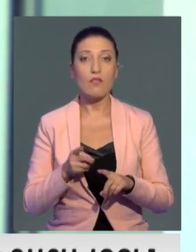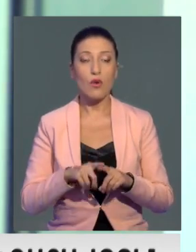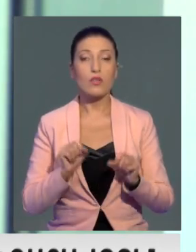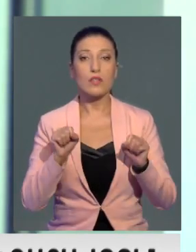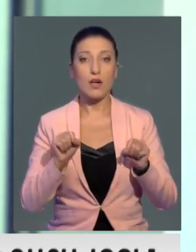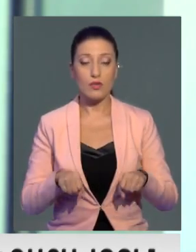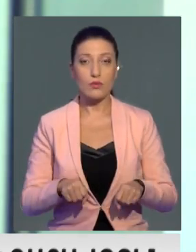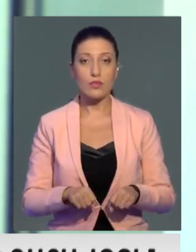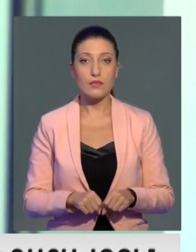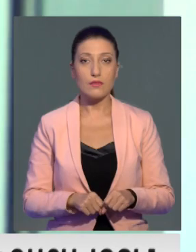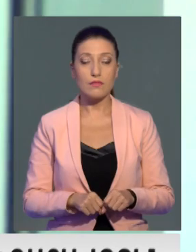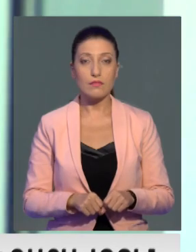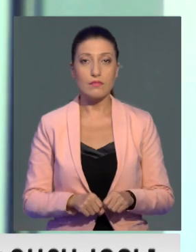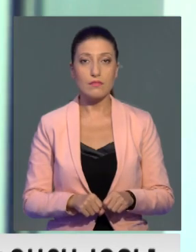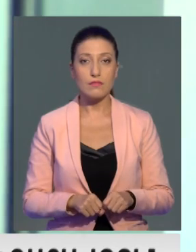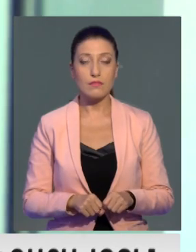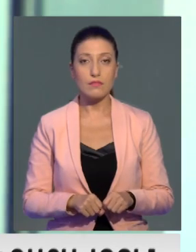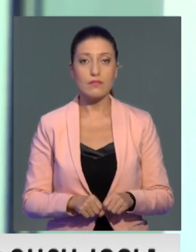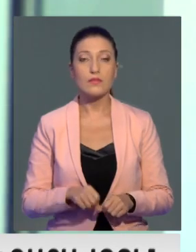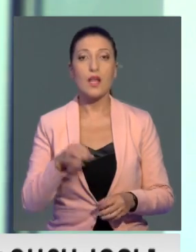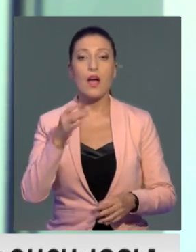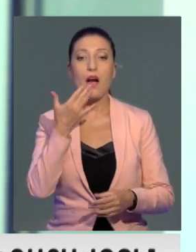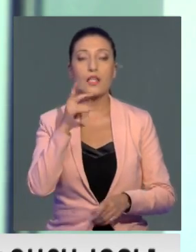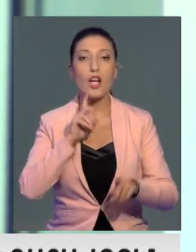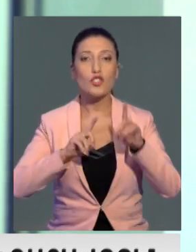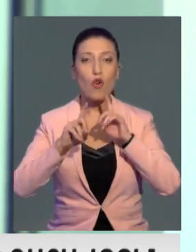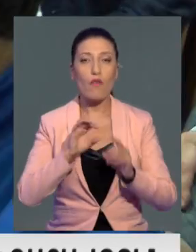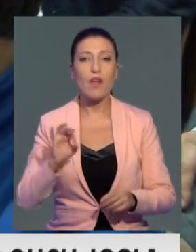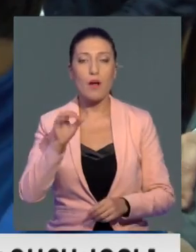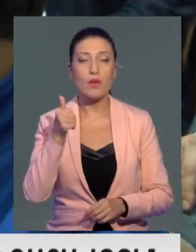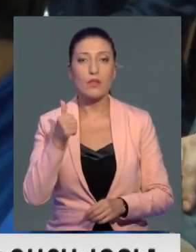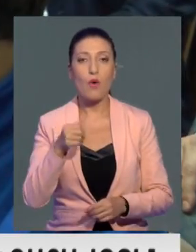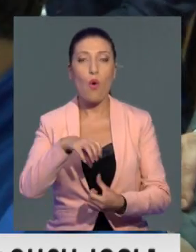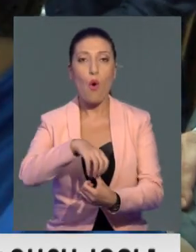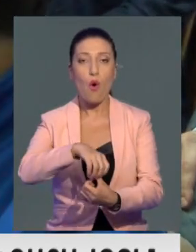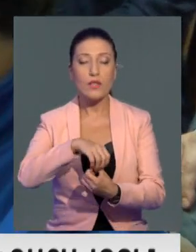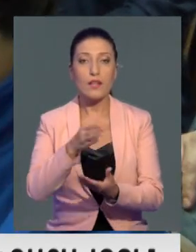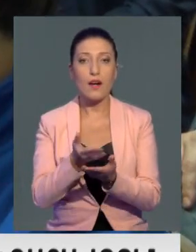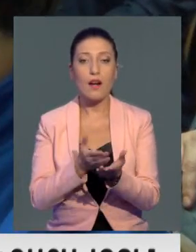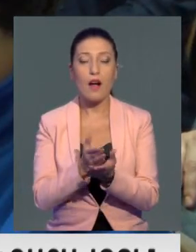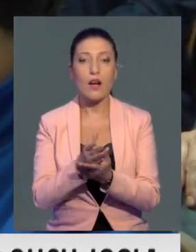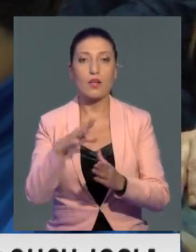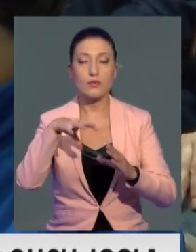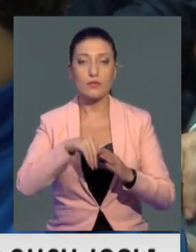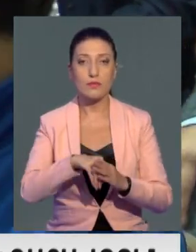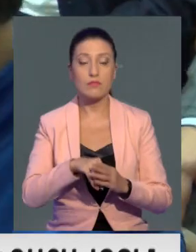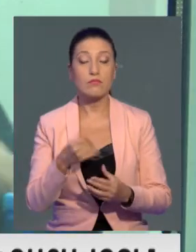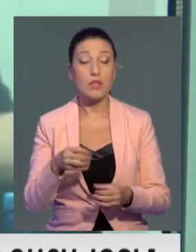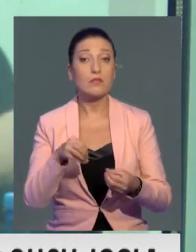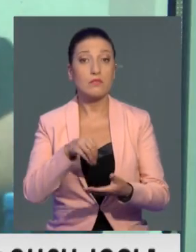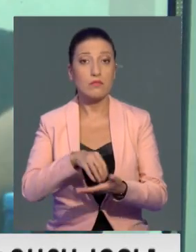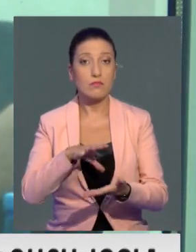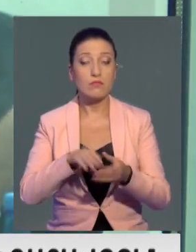են ելակետային լինել ազգային ժողովի համար օրենսդրական քաղաքականության շրջանակներում։ Տվյալ դեպքում արձանագրվել